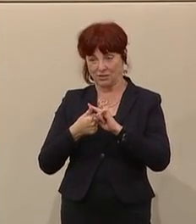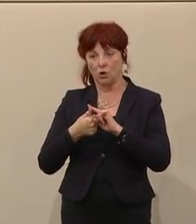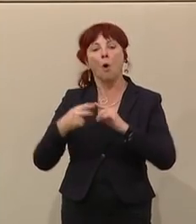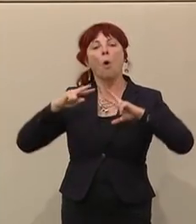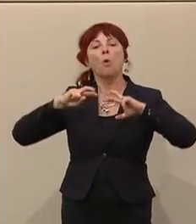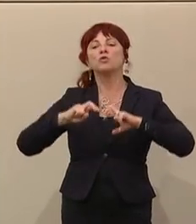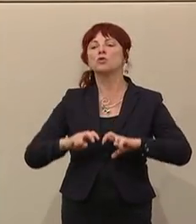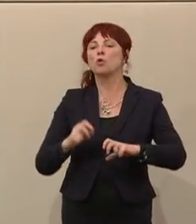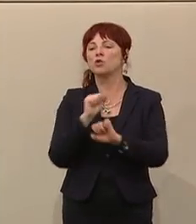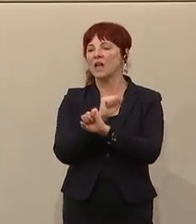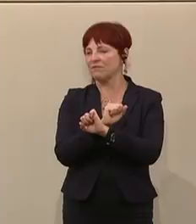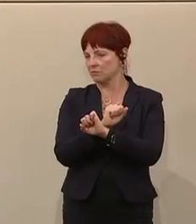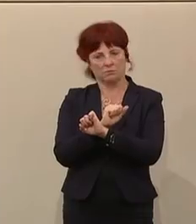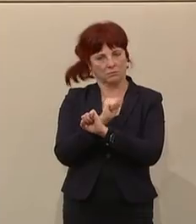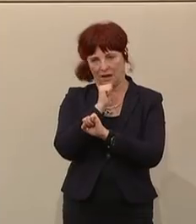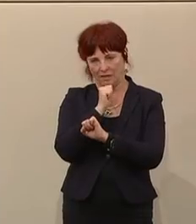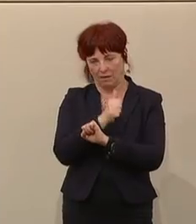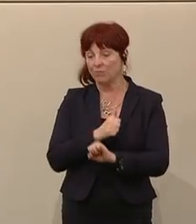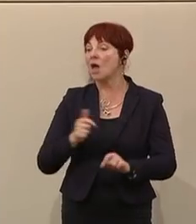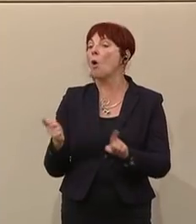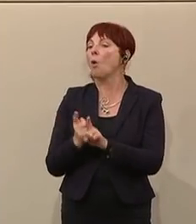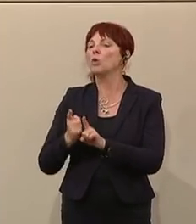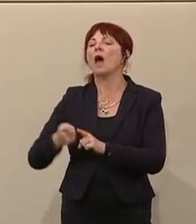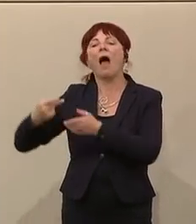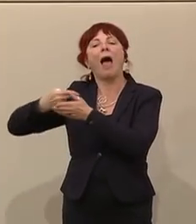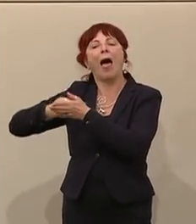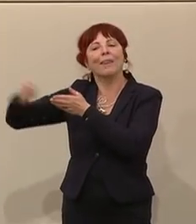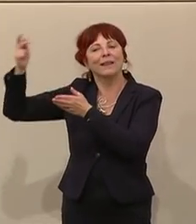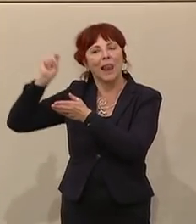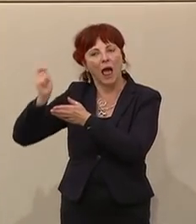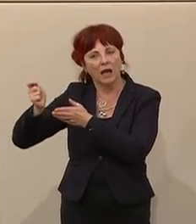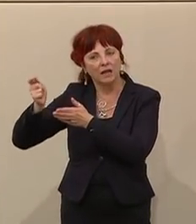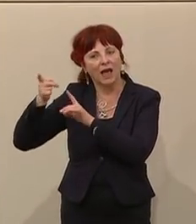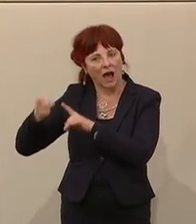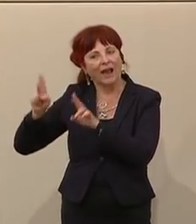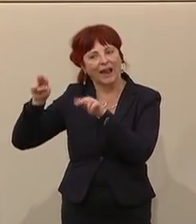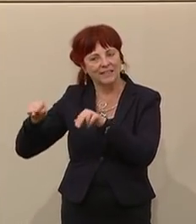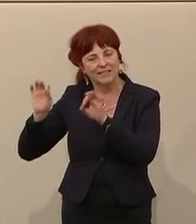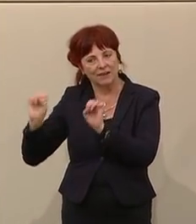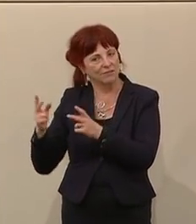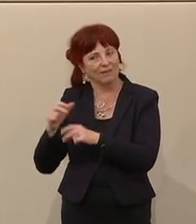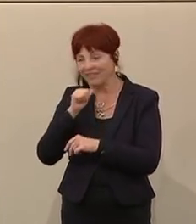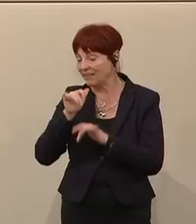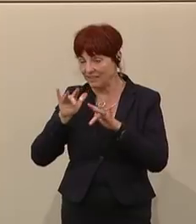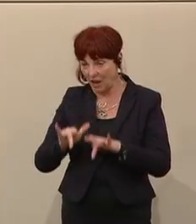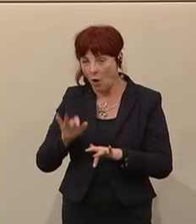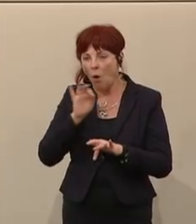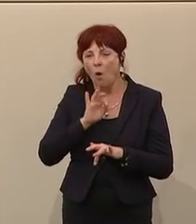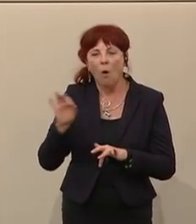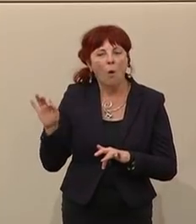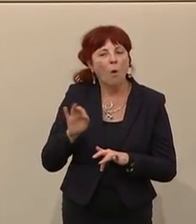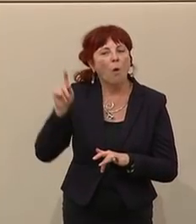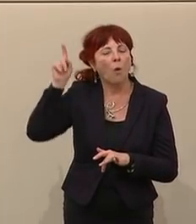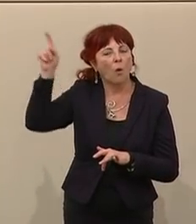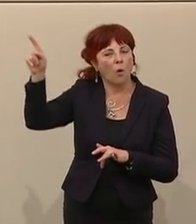vor. Oder es gibt eine rechtskräftige Anklage, liegt nicht vor. Oder die Belastung des betroffenen Beamten